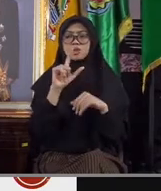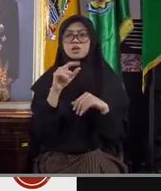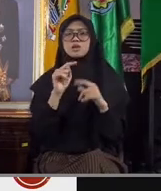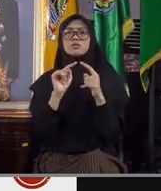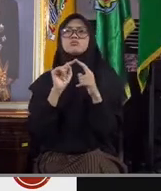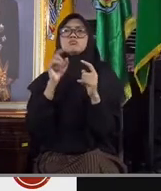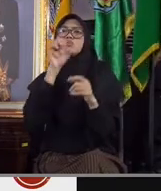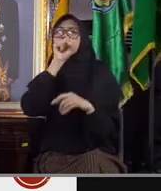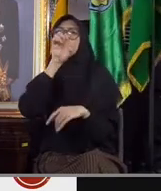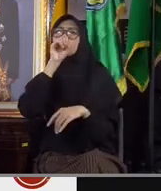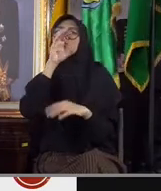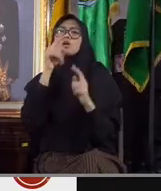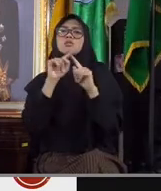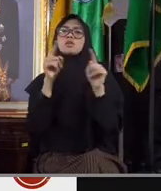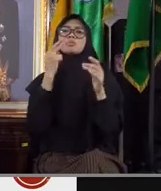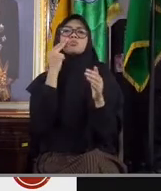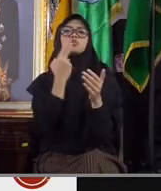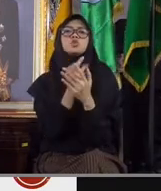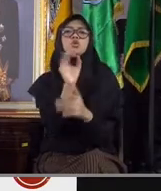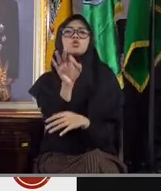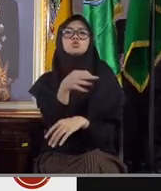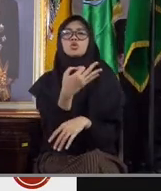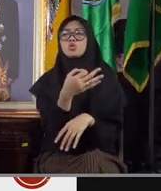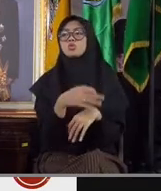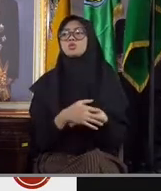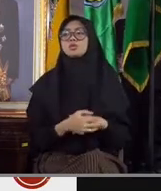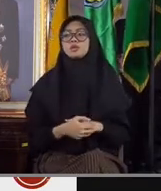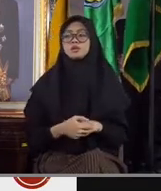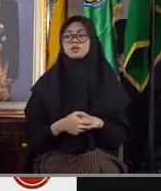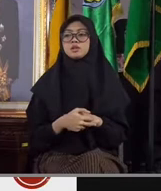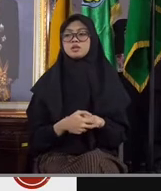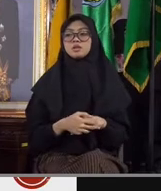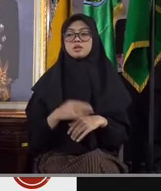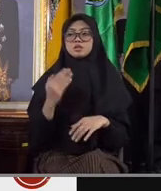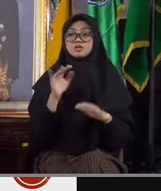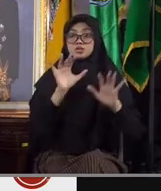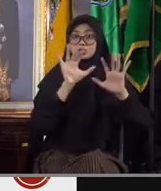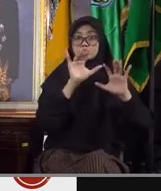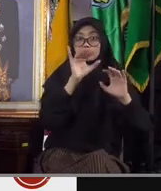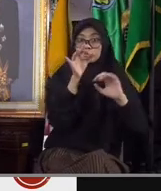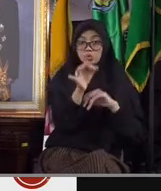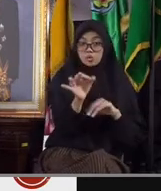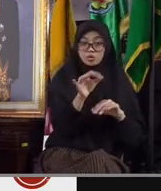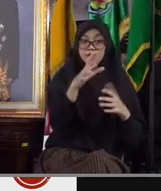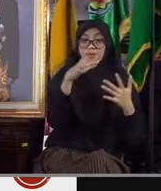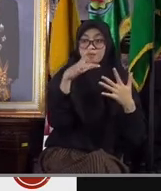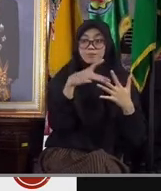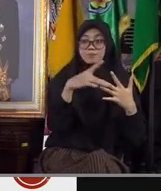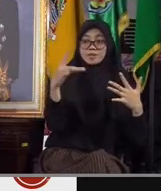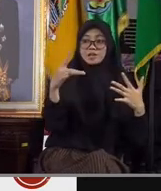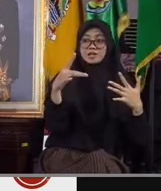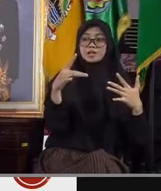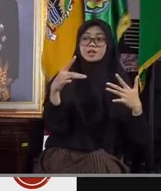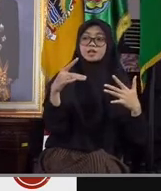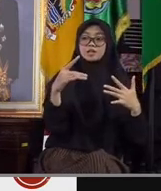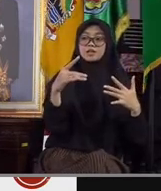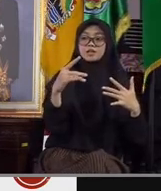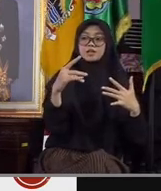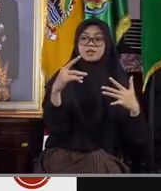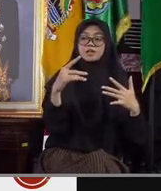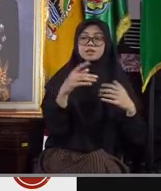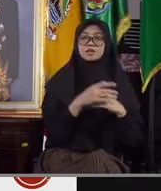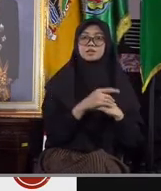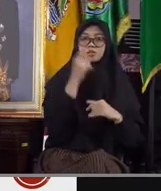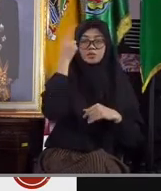Perda, tapi komitenya belum ada. Nah, kita juga dari 10 kota yang dipilih oleh Bekraf pada